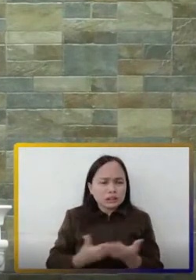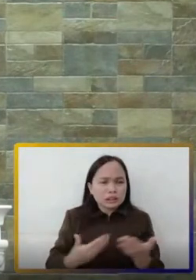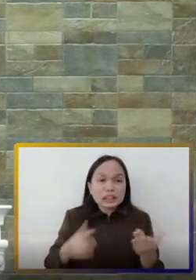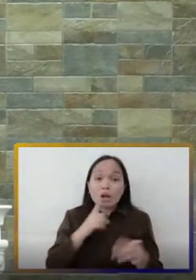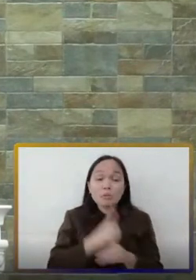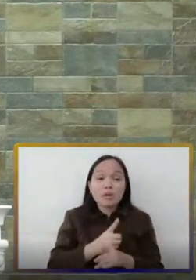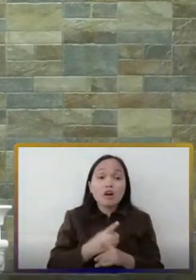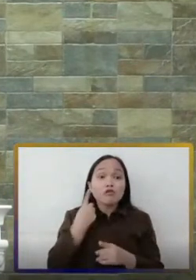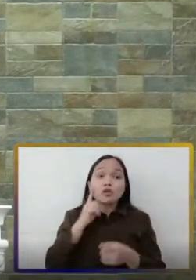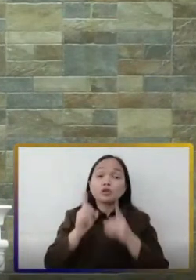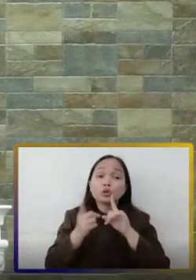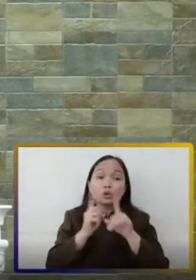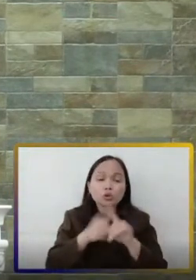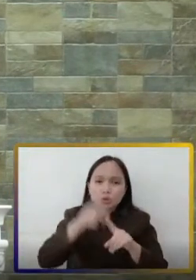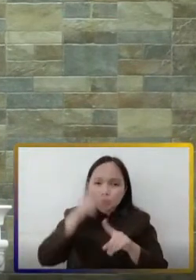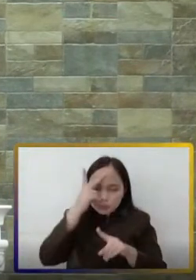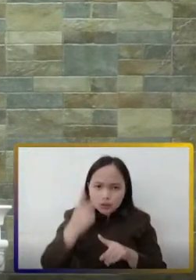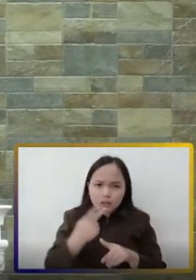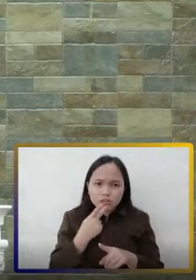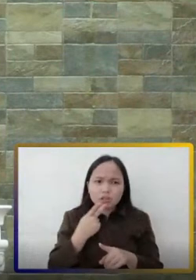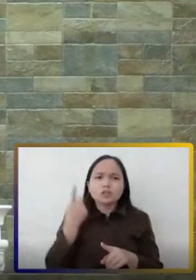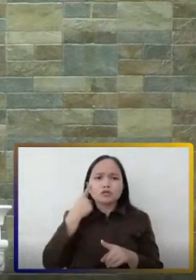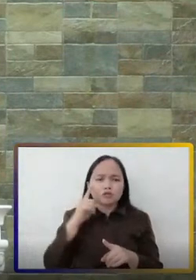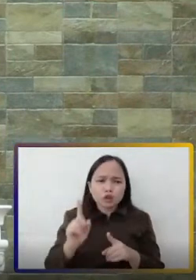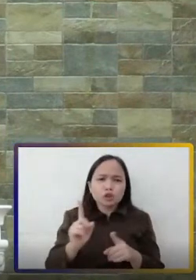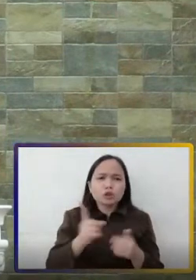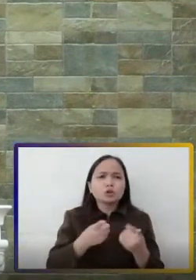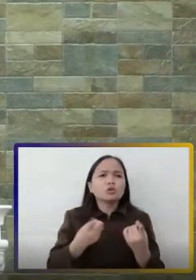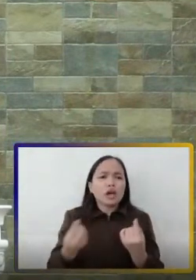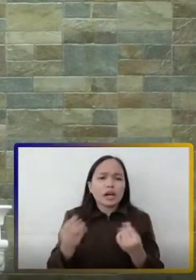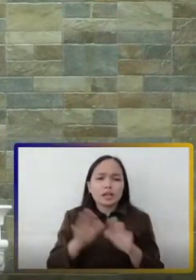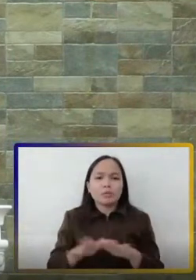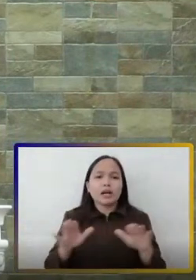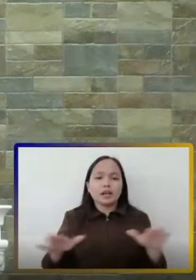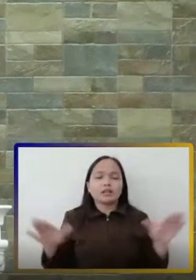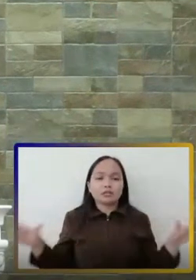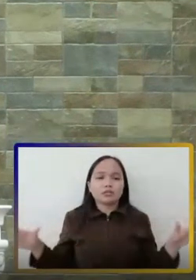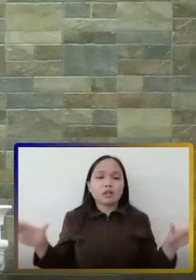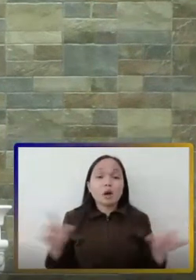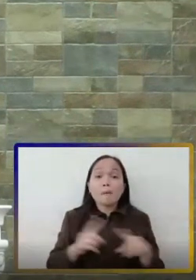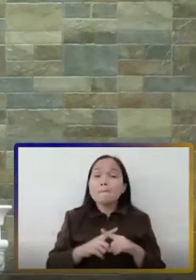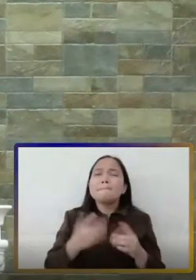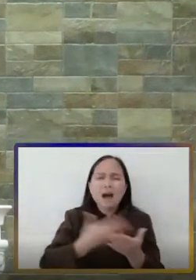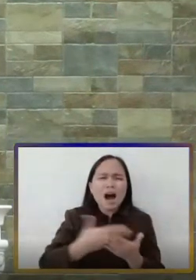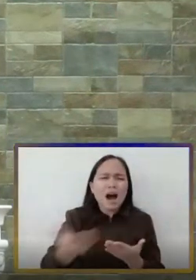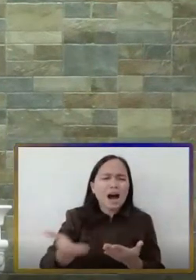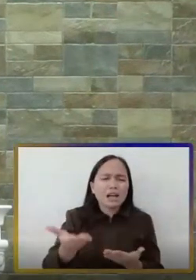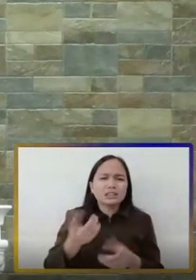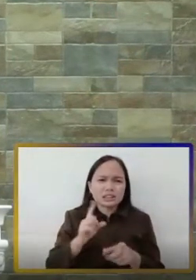sa pag-usap sa magulang, para sa pag-usap sa mga anak. Buy out the time.